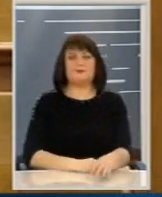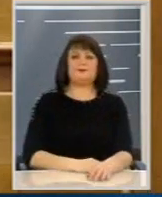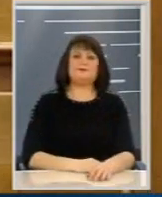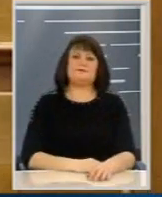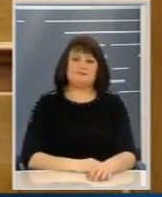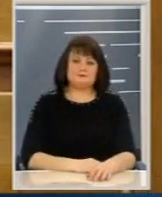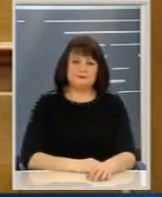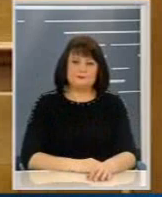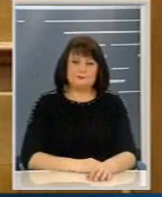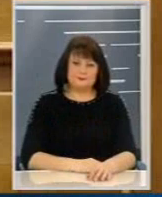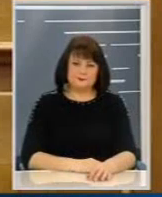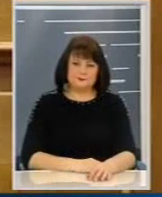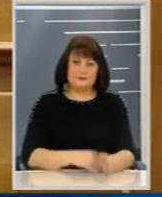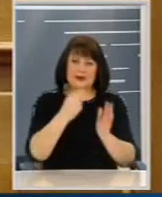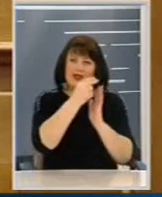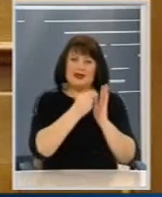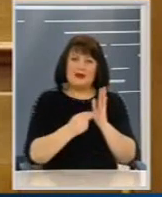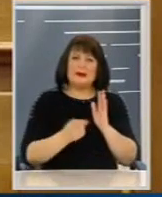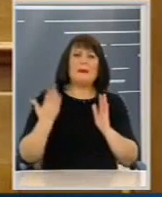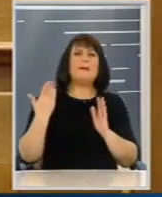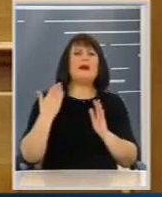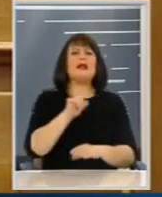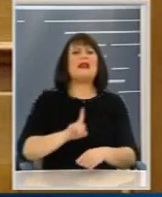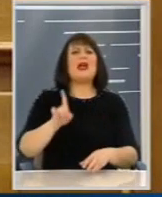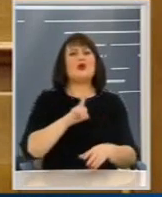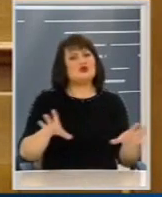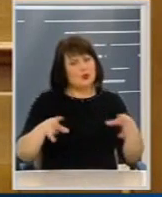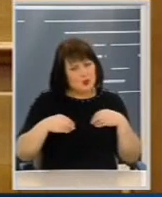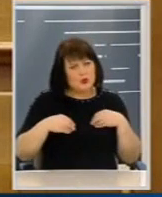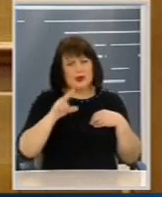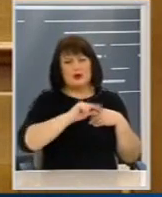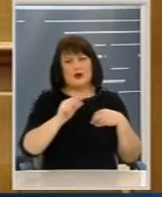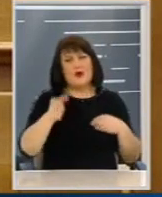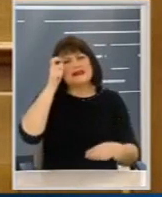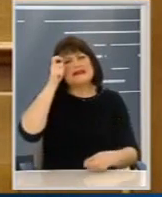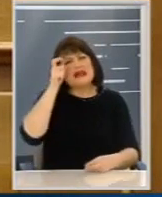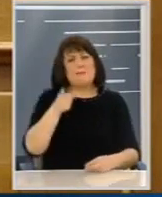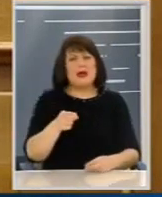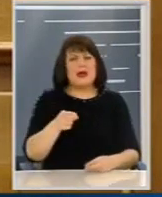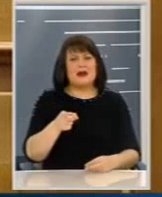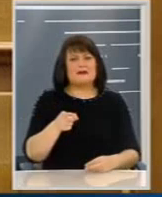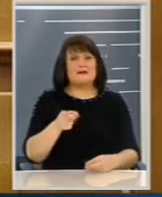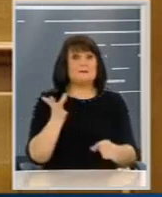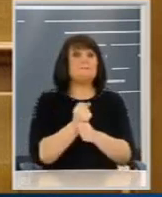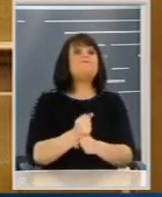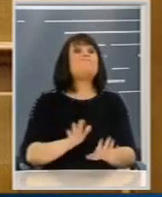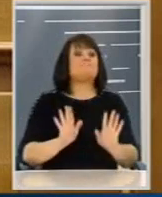Την υιοθέτησε εξάλλου αυτή την ατζέντα και ο προκάτοχος του κ. Μητσοτάκη, ο κ. Σαμαράς, χωρίς ωστόσο ιδιαίτερη